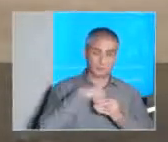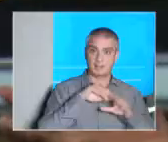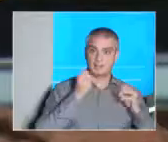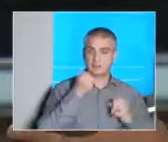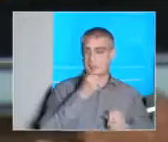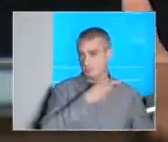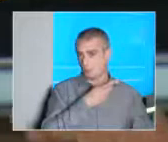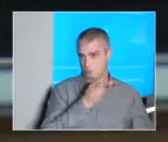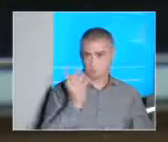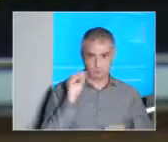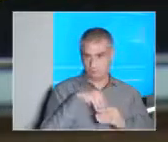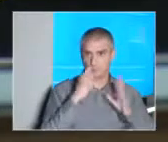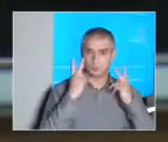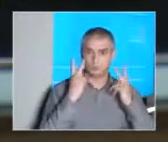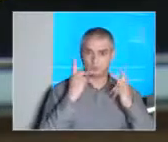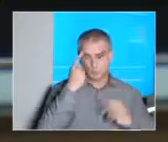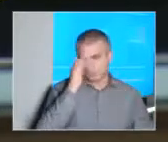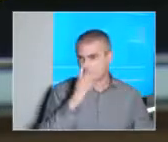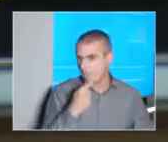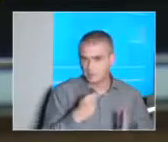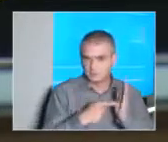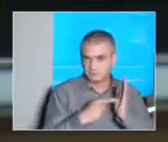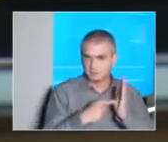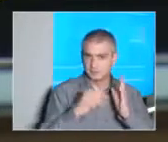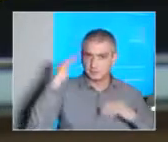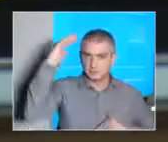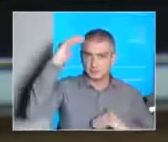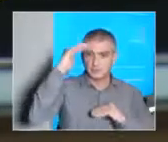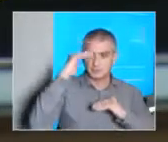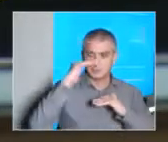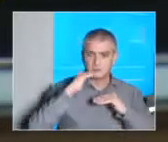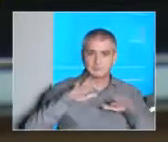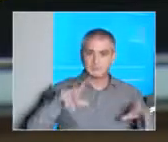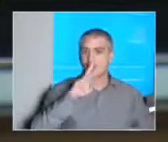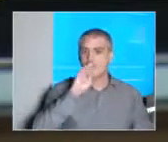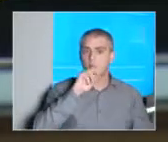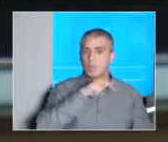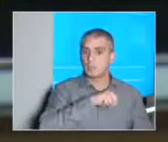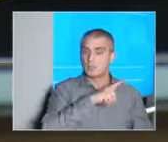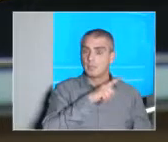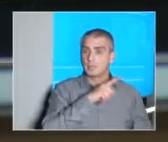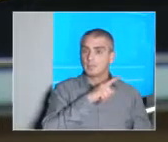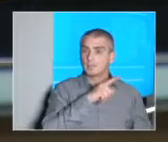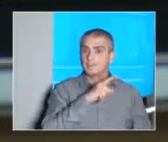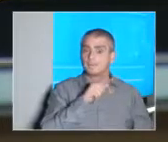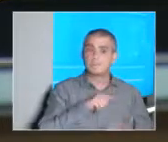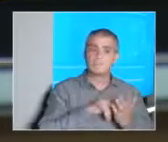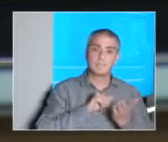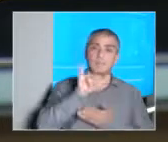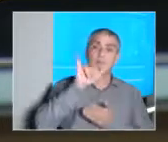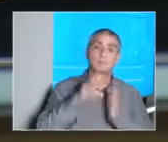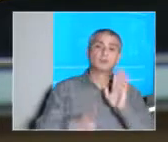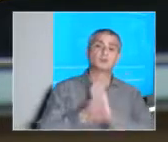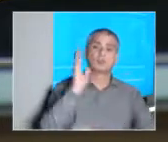תעשיית התיירות באופן מאוד מאוד משמעותי. אתה יודע מה גרם לכיתון בשדה רמון? הכיתון מהמראות